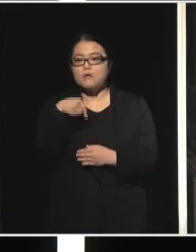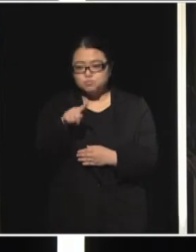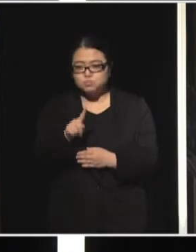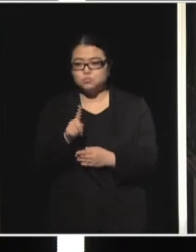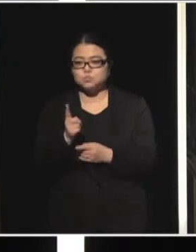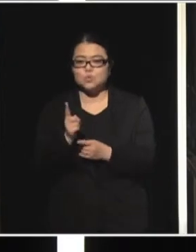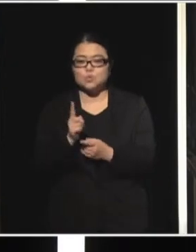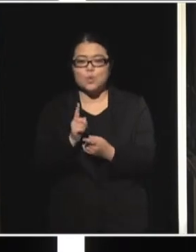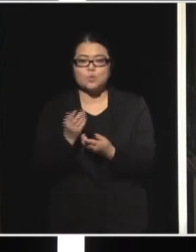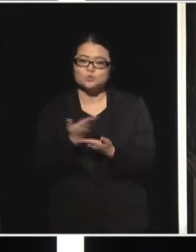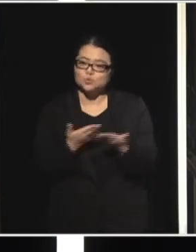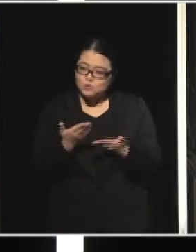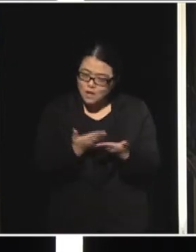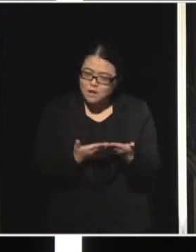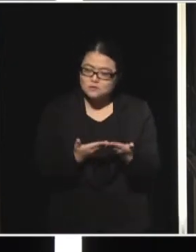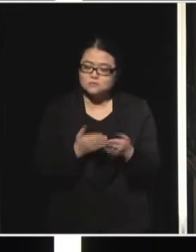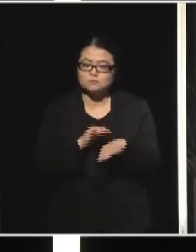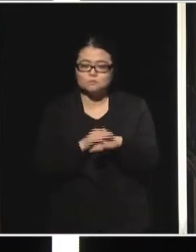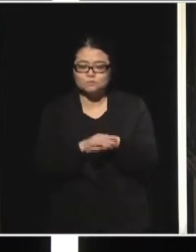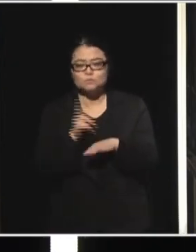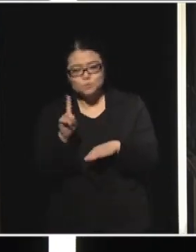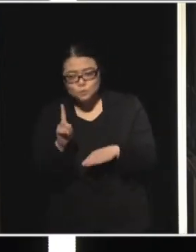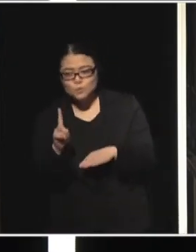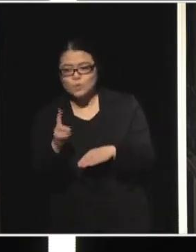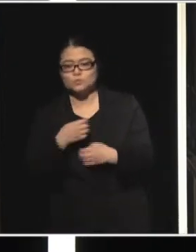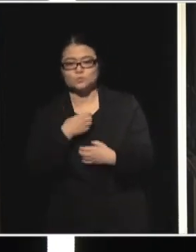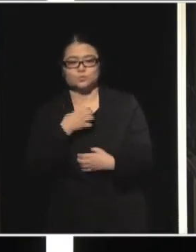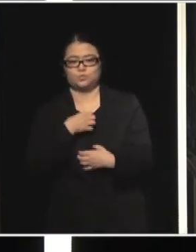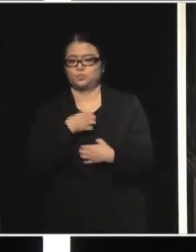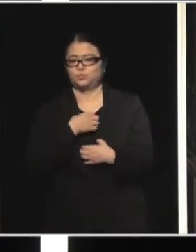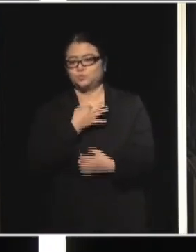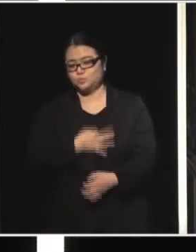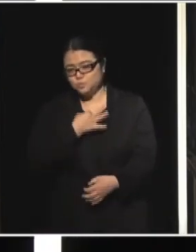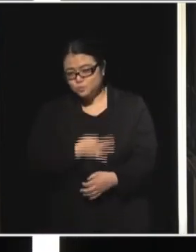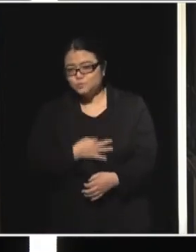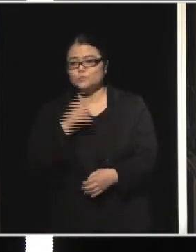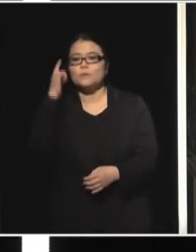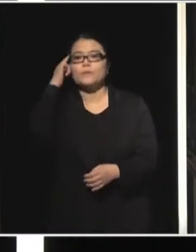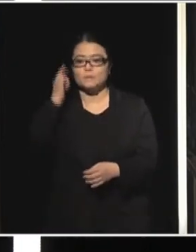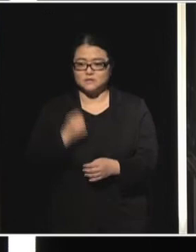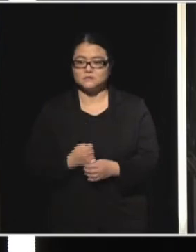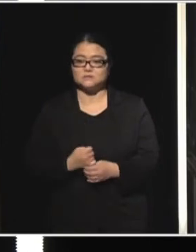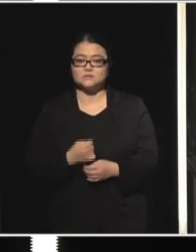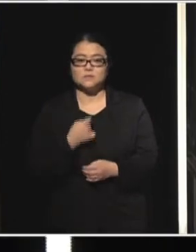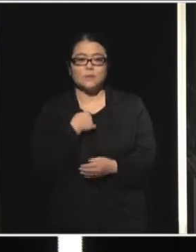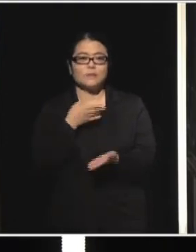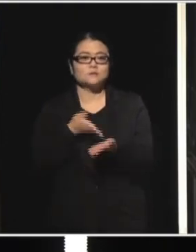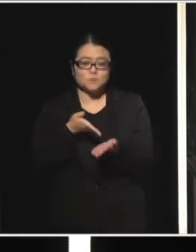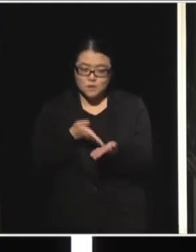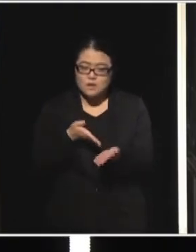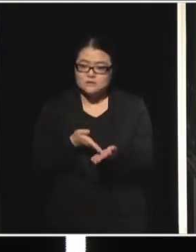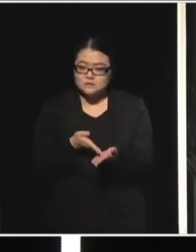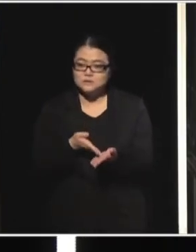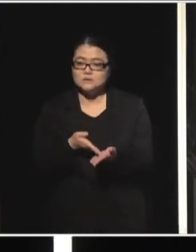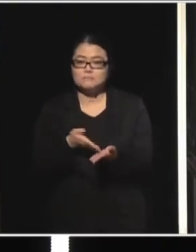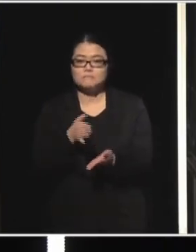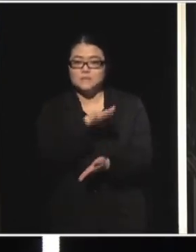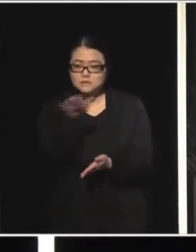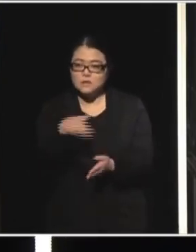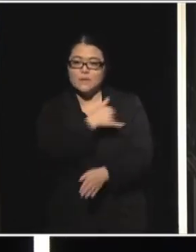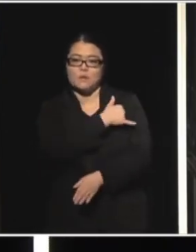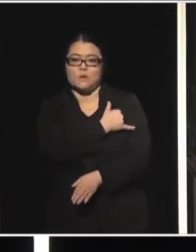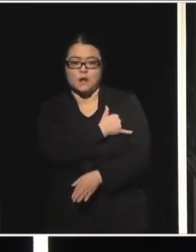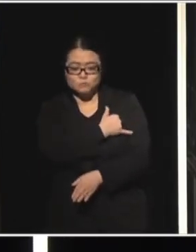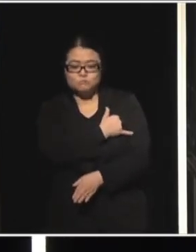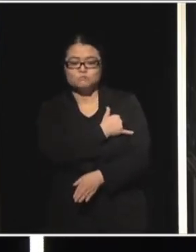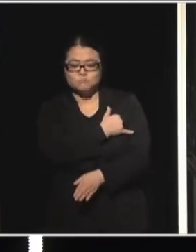あの不安なところだと思いますがけれど私私のお話が少しでも皆様にお役に立てればと思っと言いますよろしくお願い